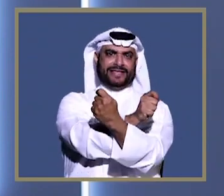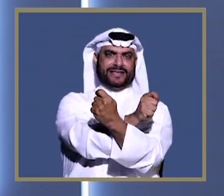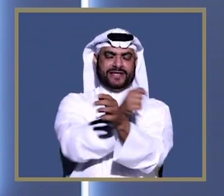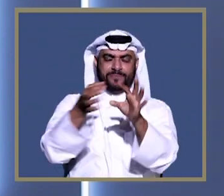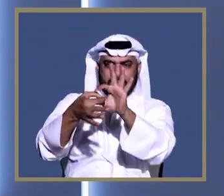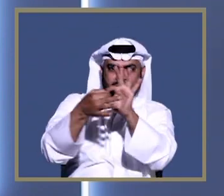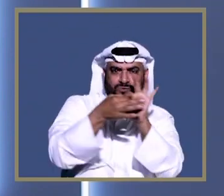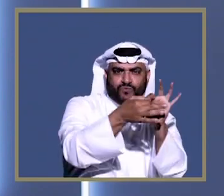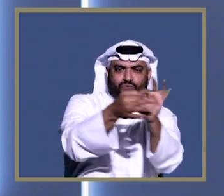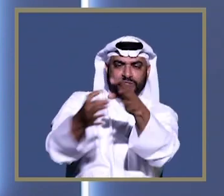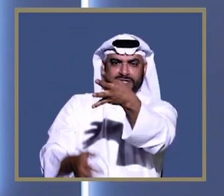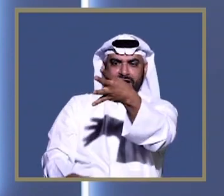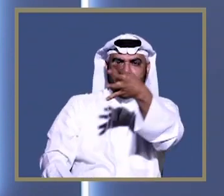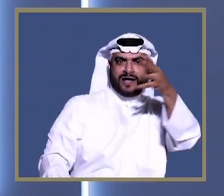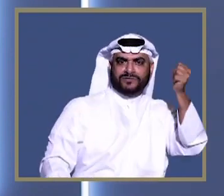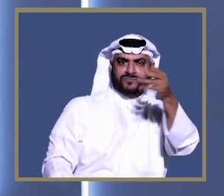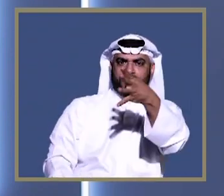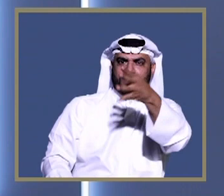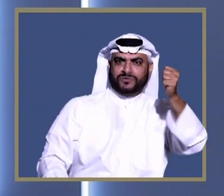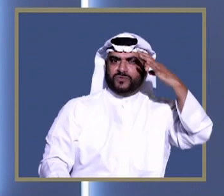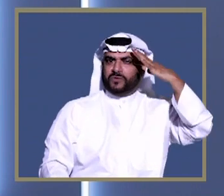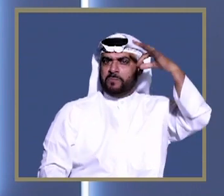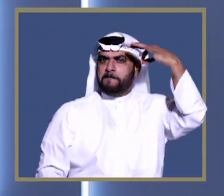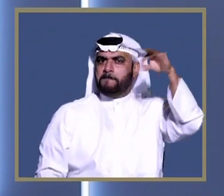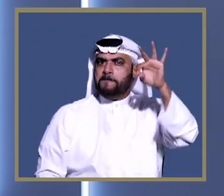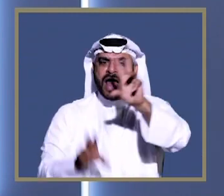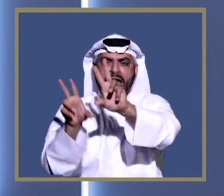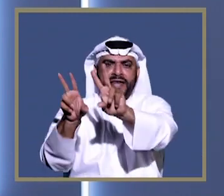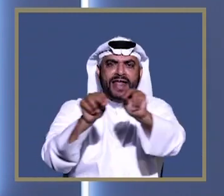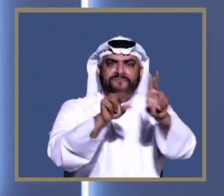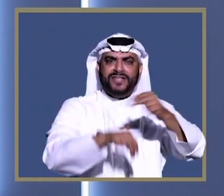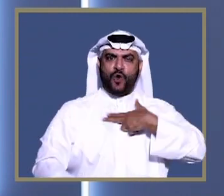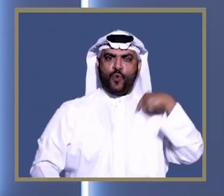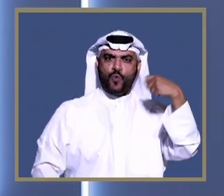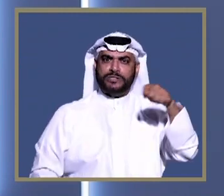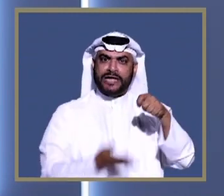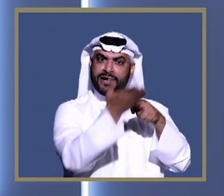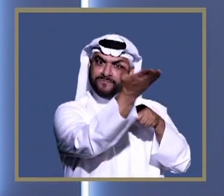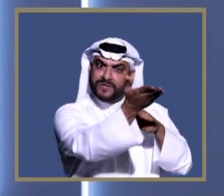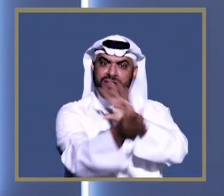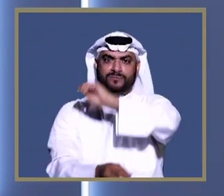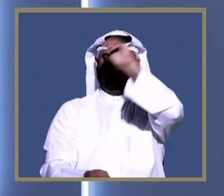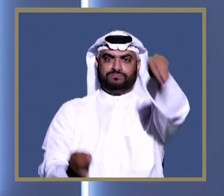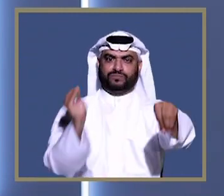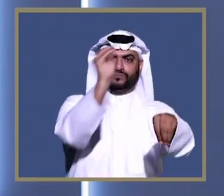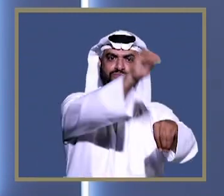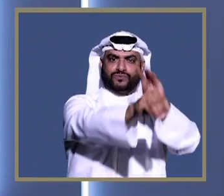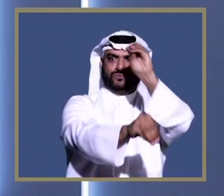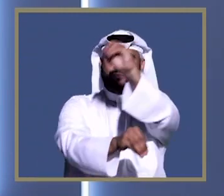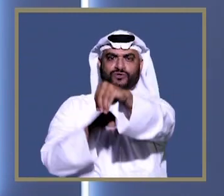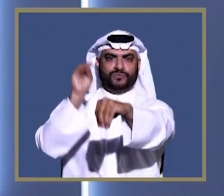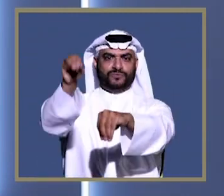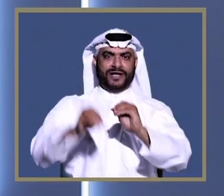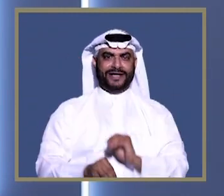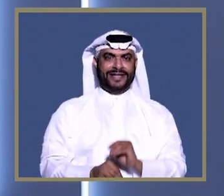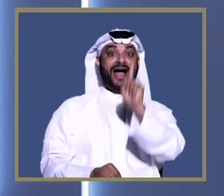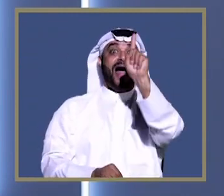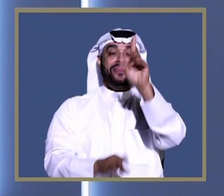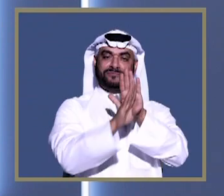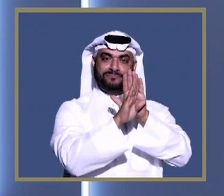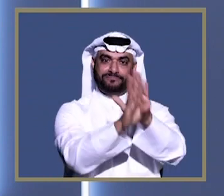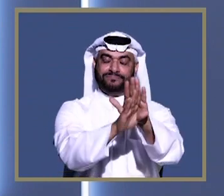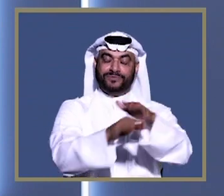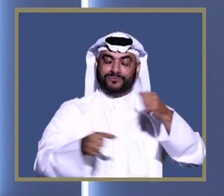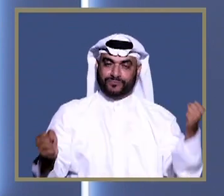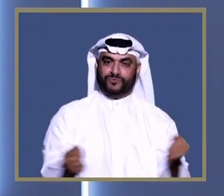الدراسية إلى تنسيق مخرجات التعليم مع متطلبات الوزارات وسوق العمل، وهو ما يعني